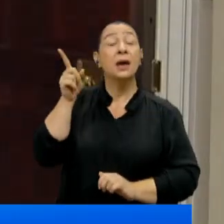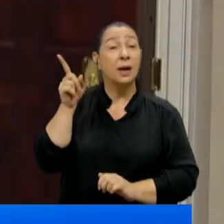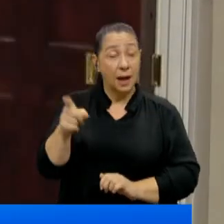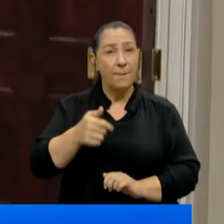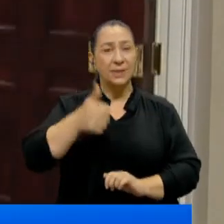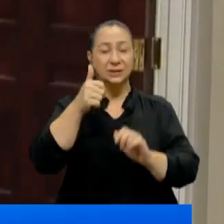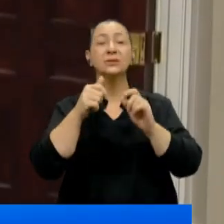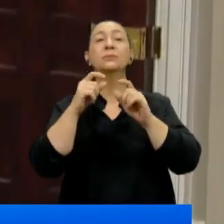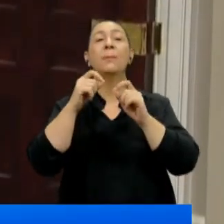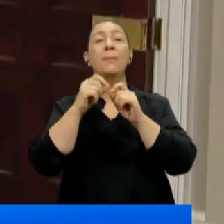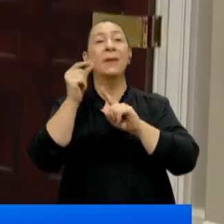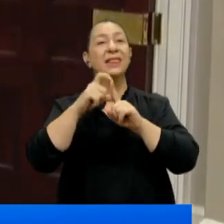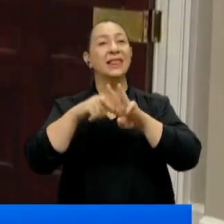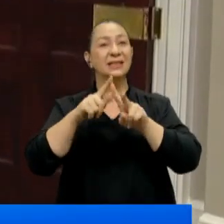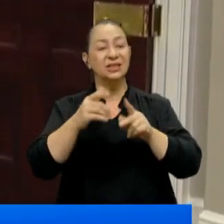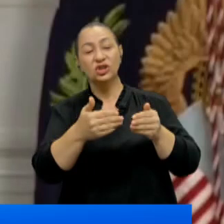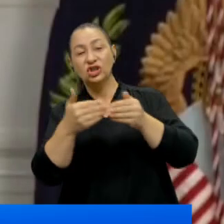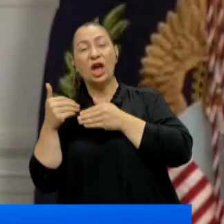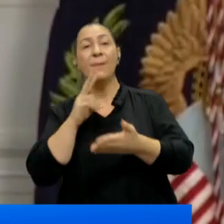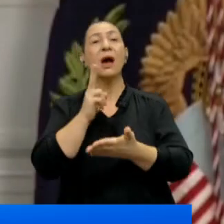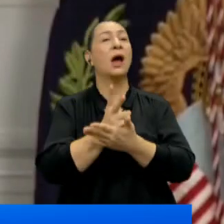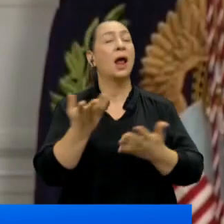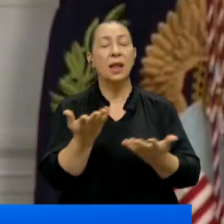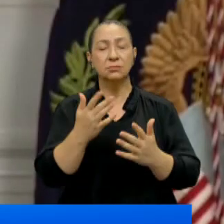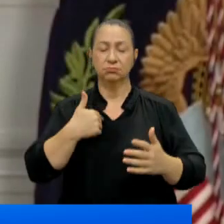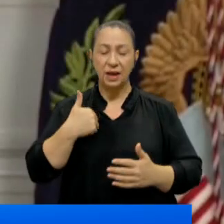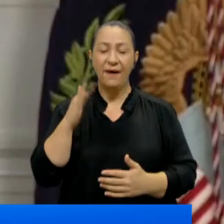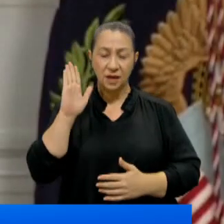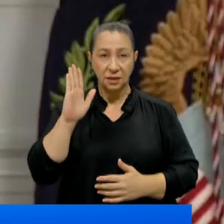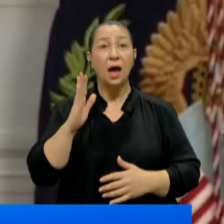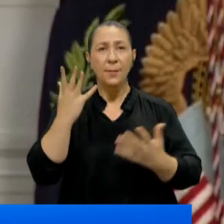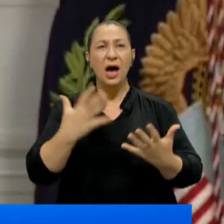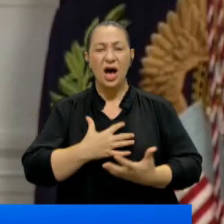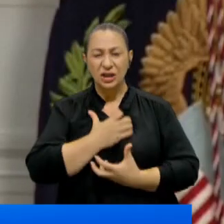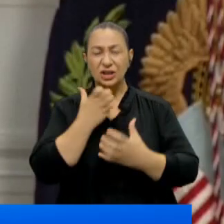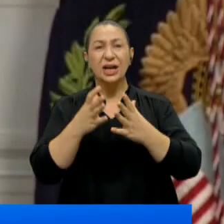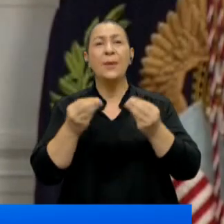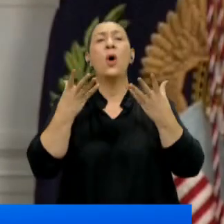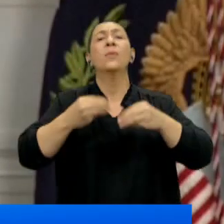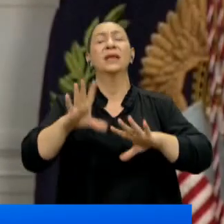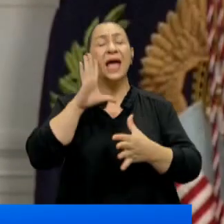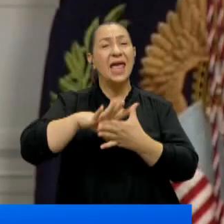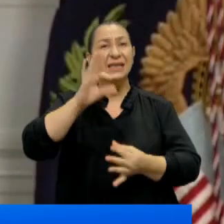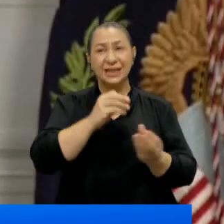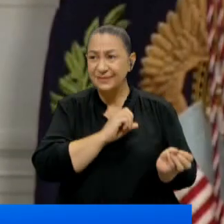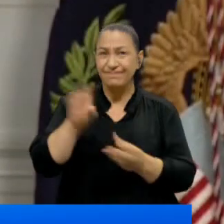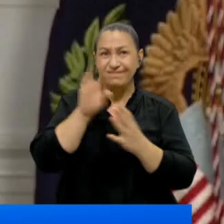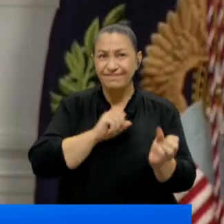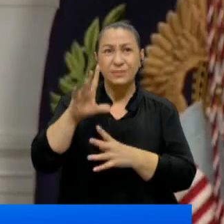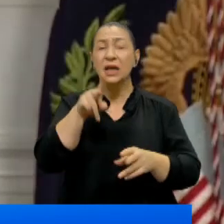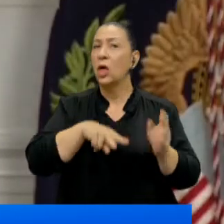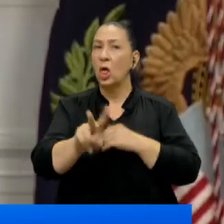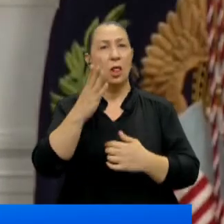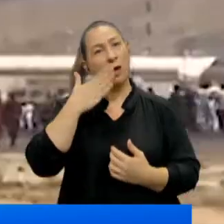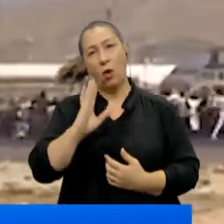Devletleri Başkanı Joe Biden çekilme kararının bir kez daha arkasında dururken acı ve kayıp yaşanmadan insanları tahliye etmenin bir yolu